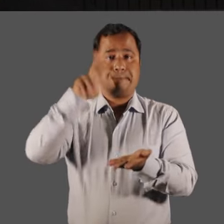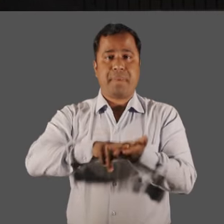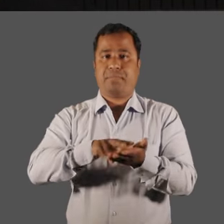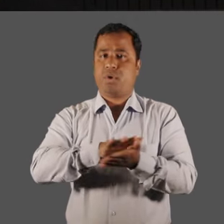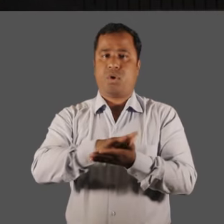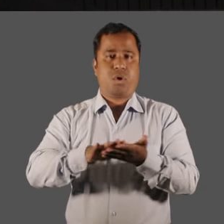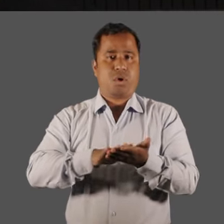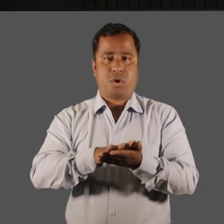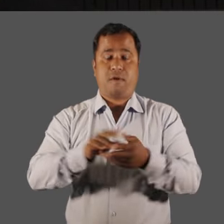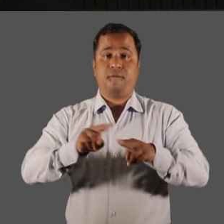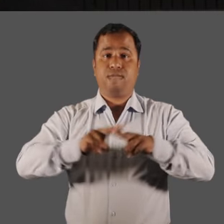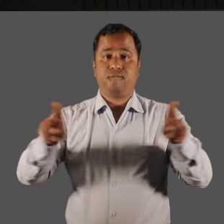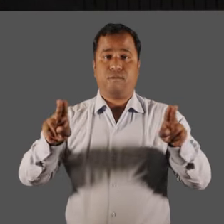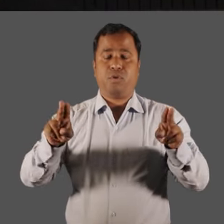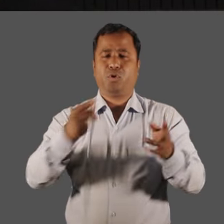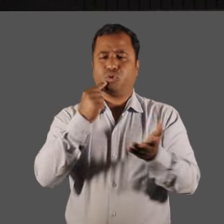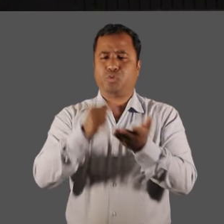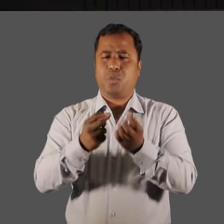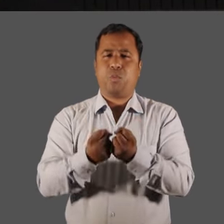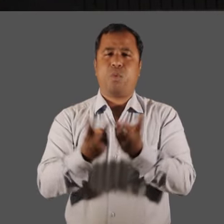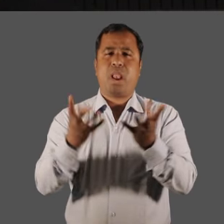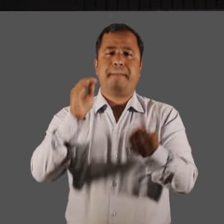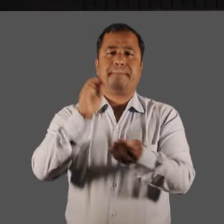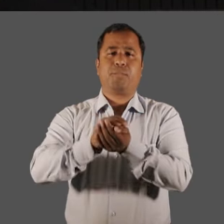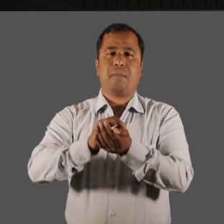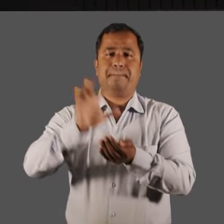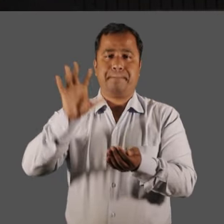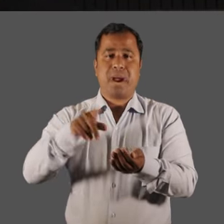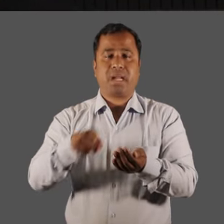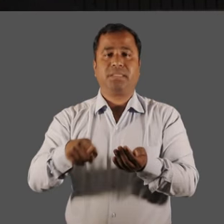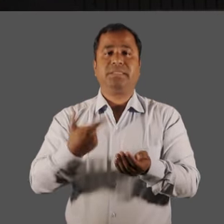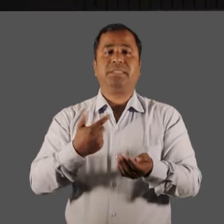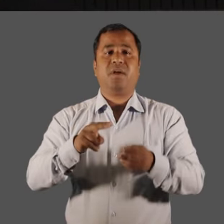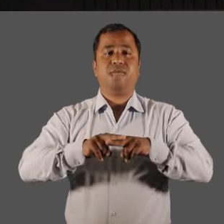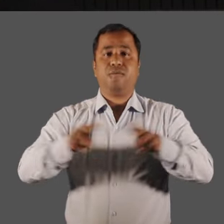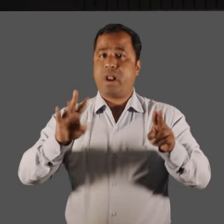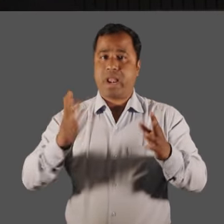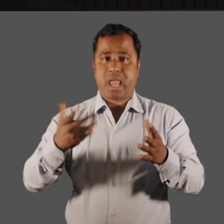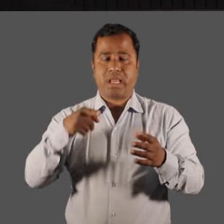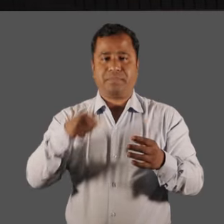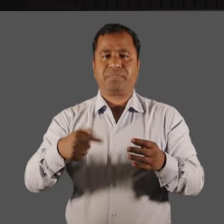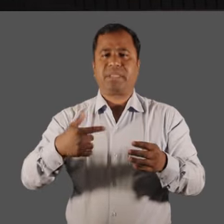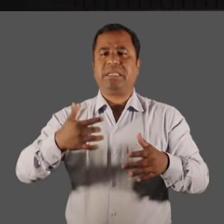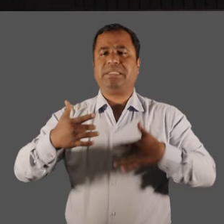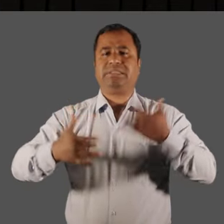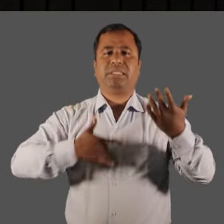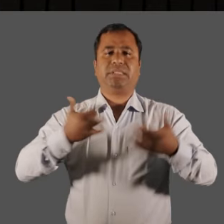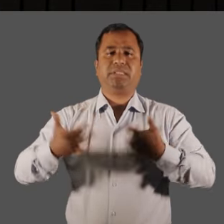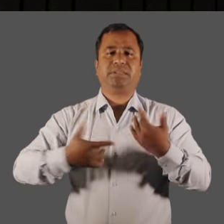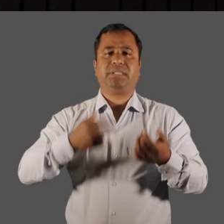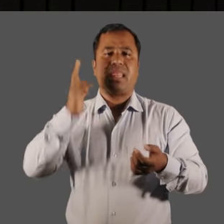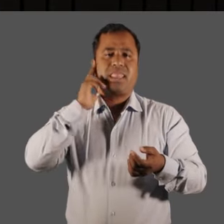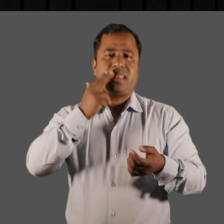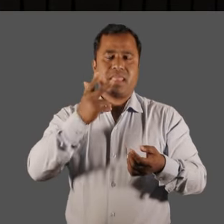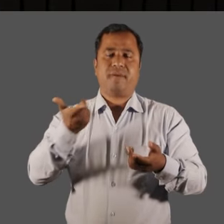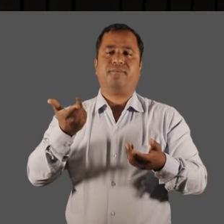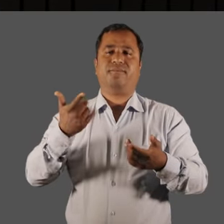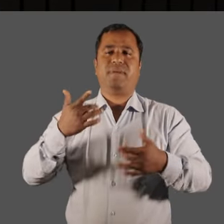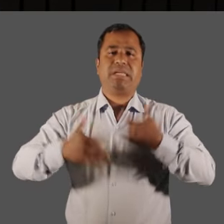এই প্রমিতকরণ না করার ফলে এখনো কিন্তু আমরা আসলে অনেক জায়গায় দেখবেন যে, যে যার মতো করে করছে। একটা